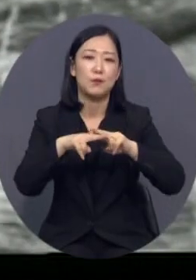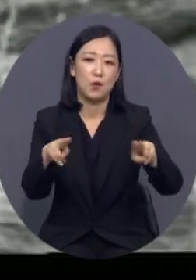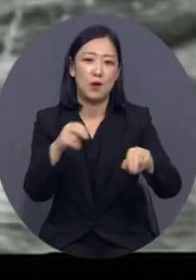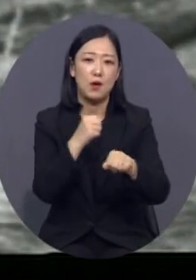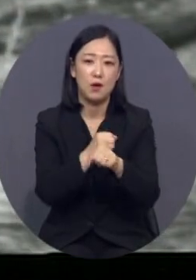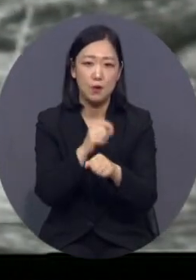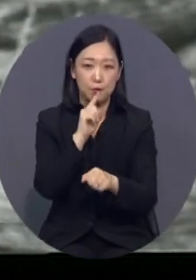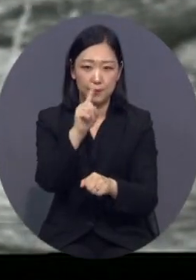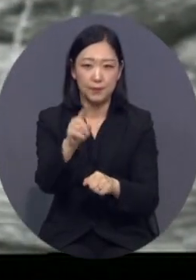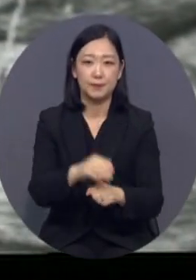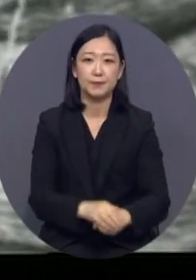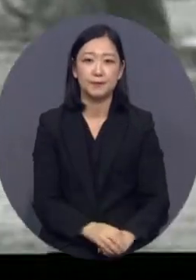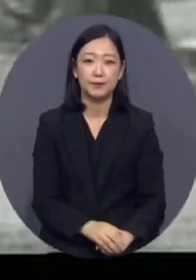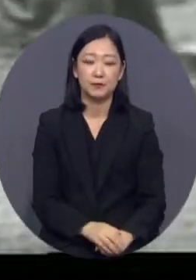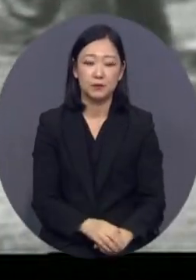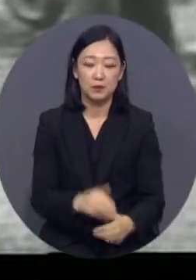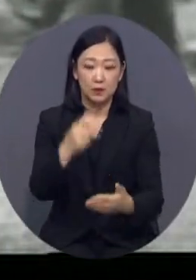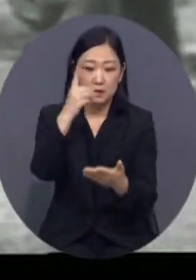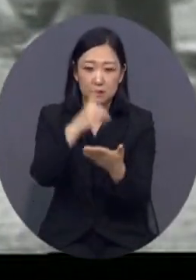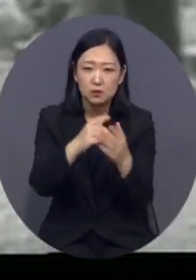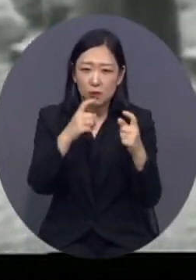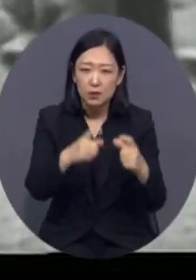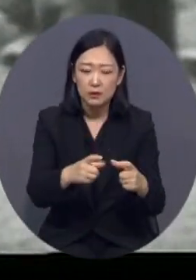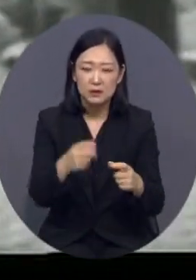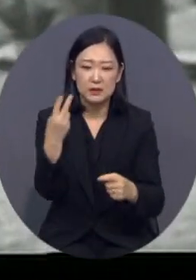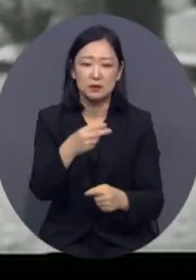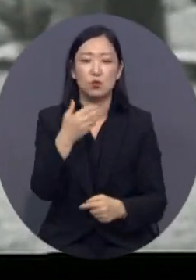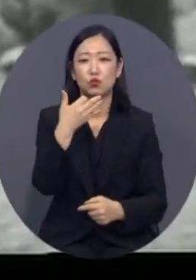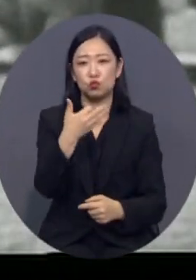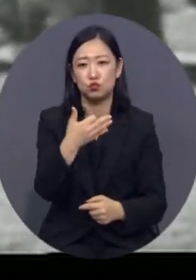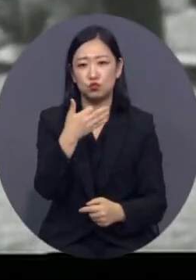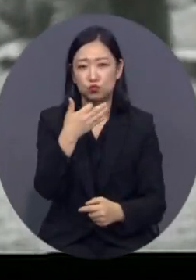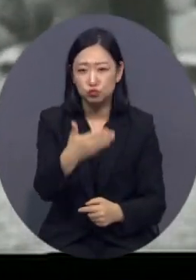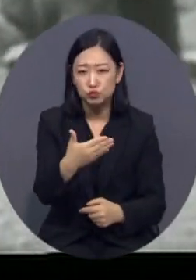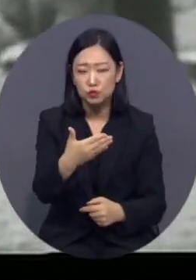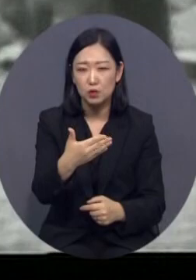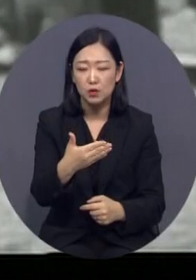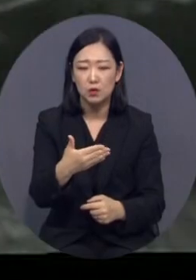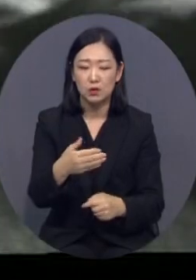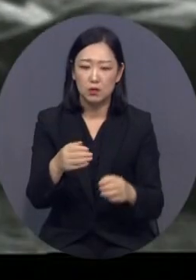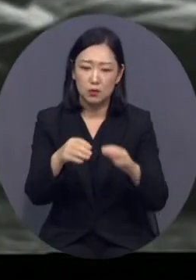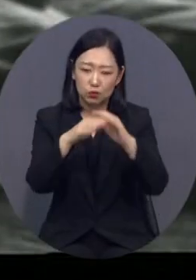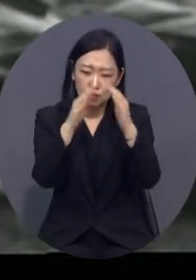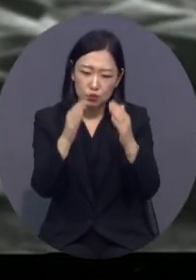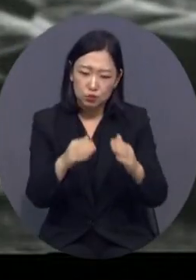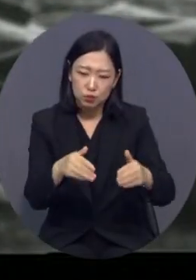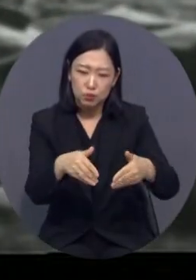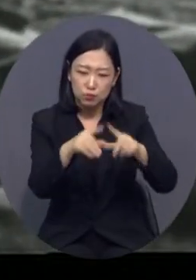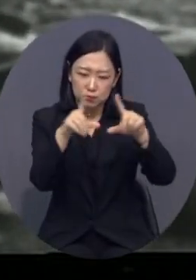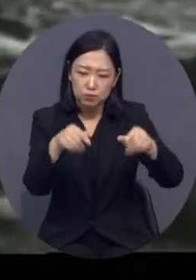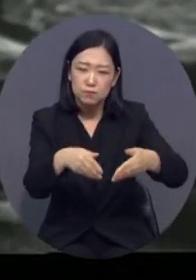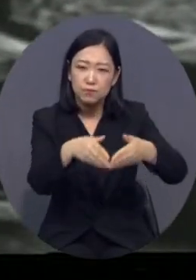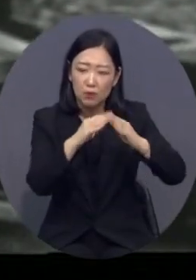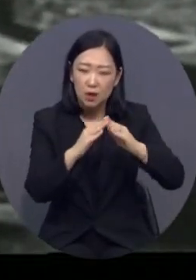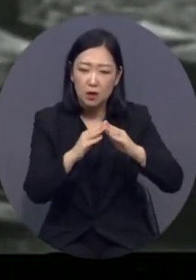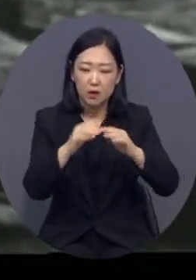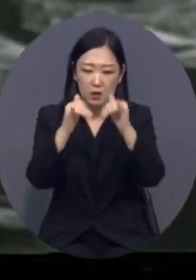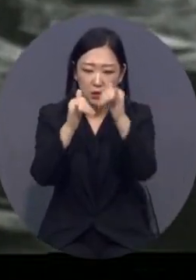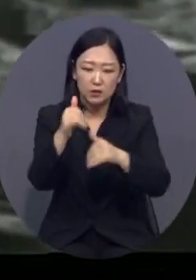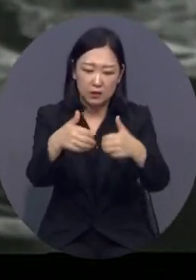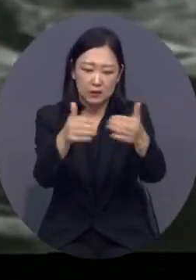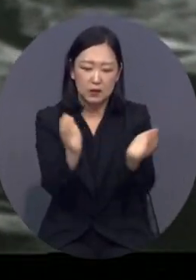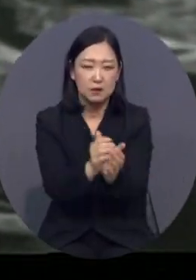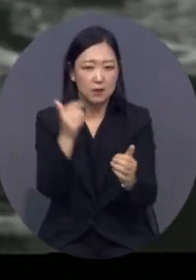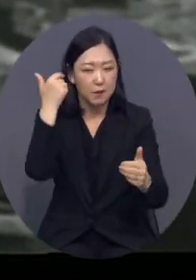요구했습니다 한편 천안시는 지난 2009년에도 조병옥이 포함된 조우혁무를 설치했다 역사단체들의